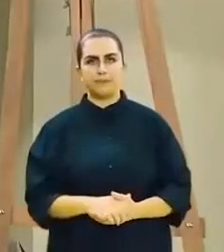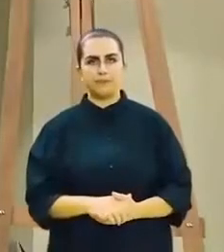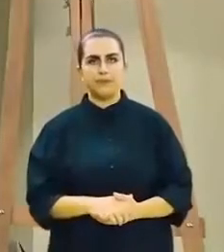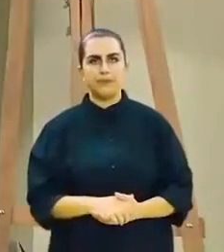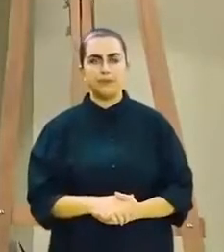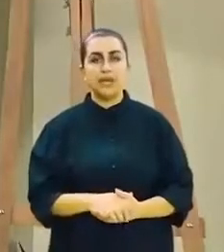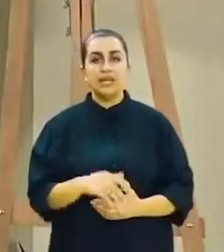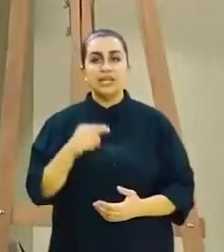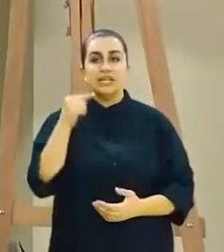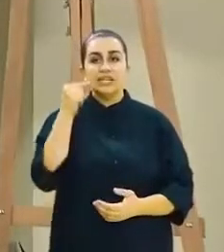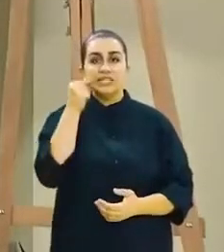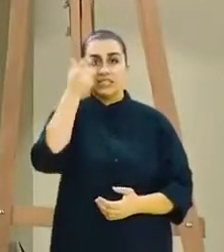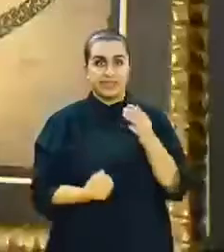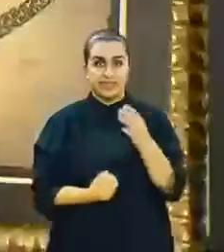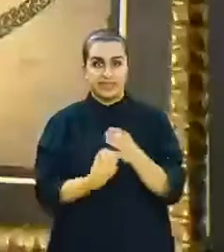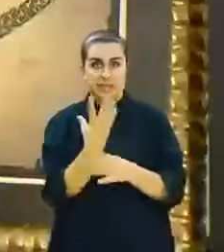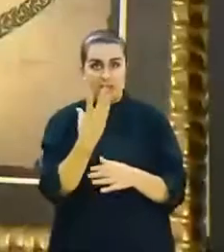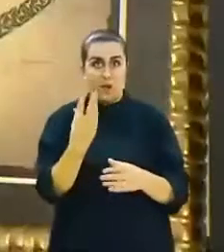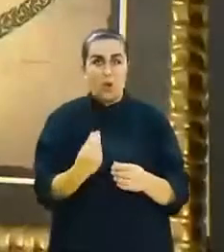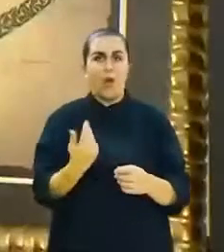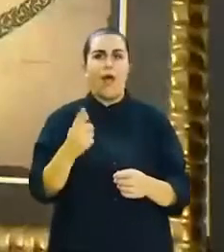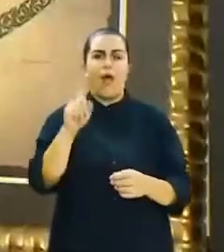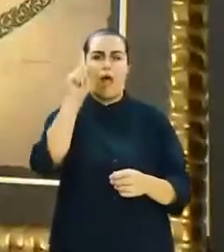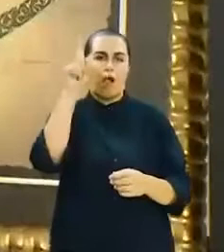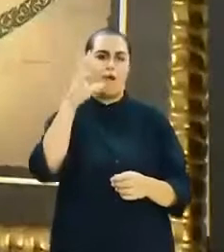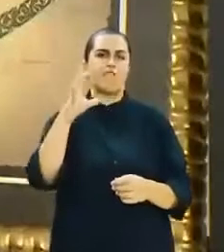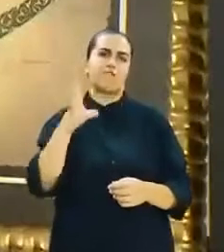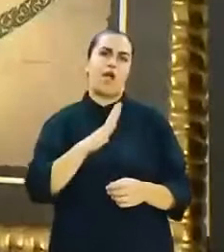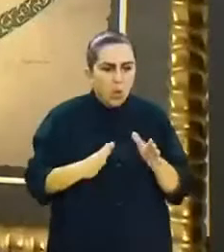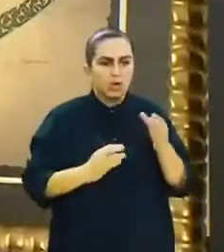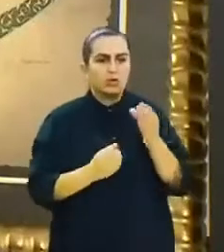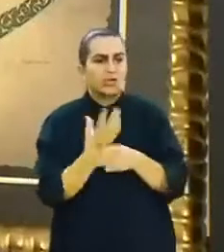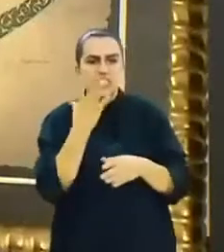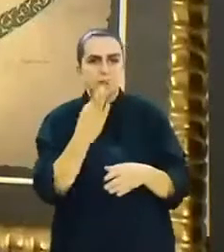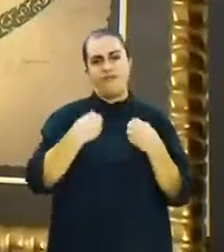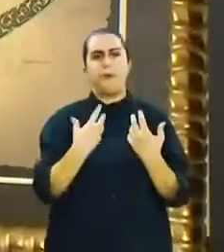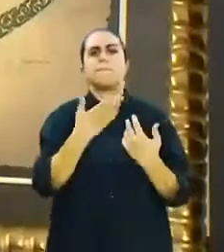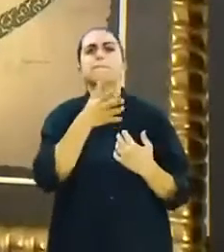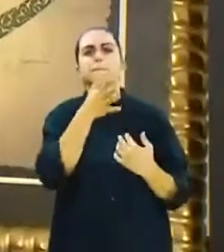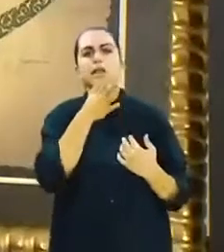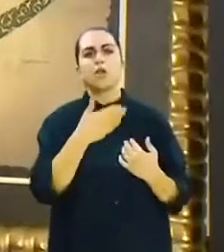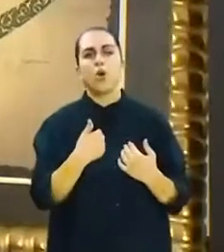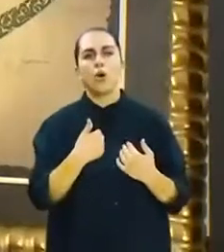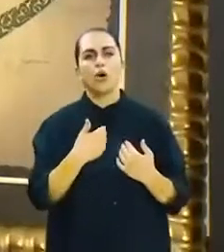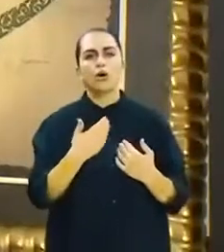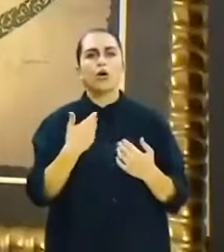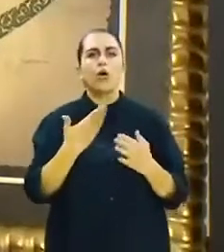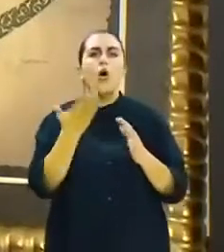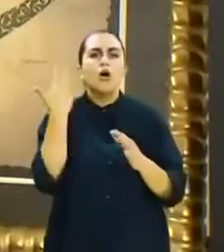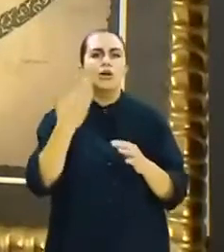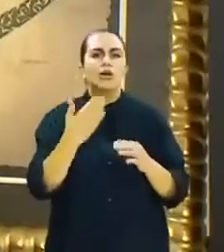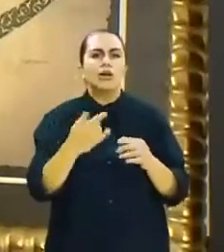insan yaratılış itibariyle bir yaratıcının var olduğunu anlayabilir nasıl anlayabilir Kuranı Kerim'de Hz